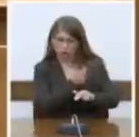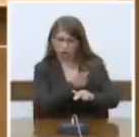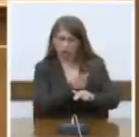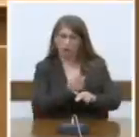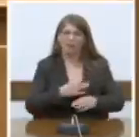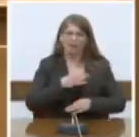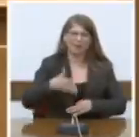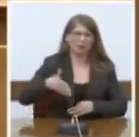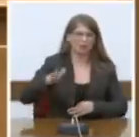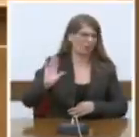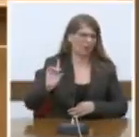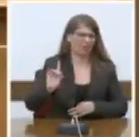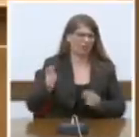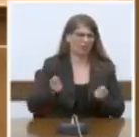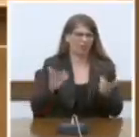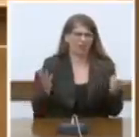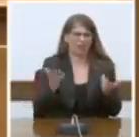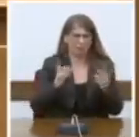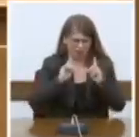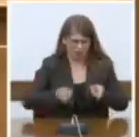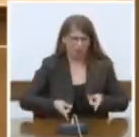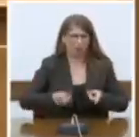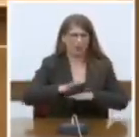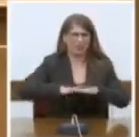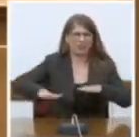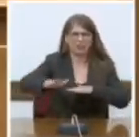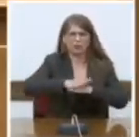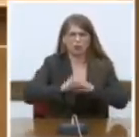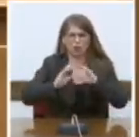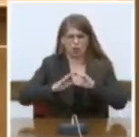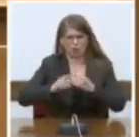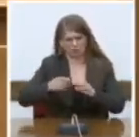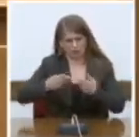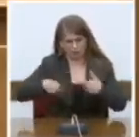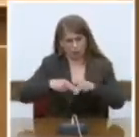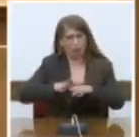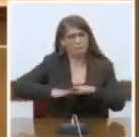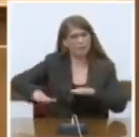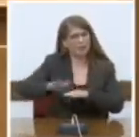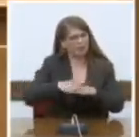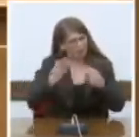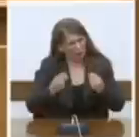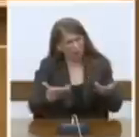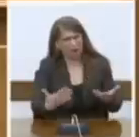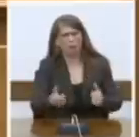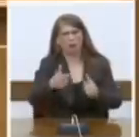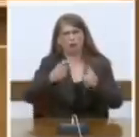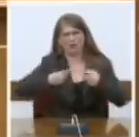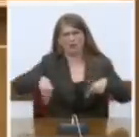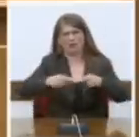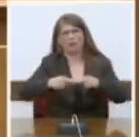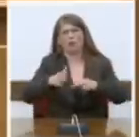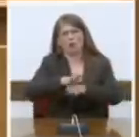δεν κάνετε κανένα χατήρι σε κανέναν. Υπάρχει απόφαση Συμβουλίου Επικρατείας και είστε υποχρεωμένος. Και πάλι καλά που έχουμε το Συμβούλιο Επικρατείας και σας υποχρεώνει. Αλλιώς